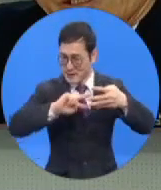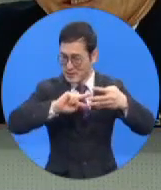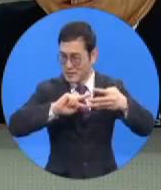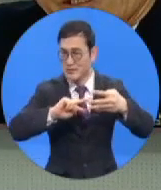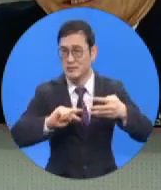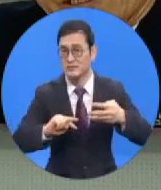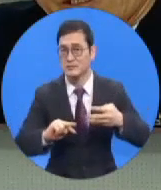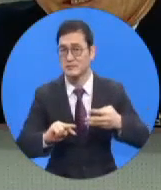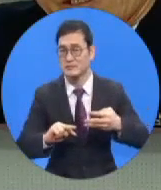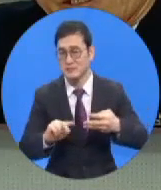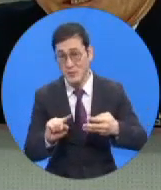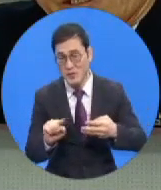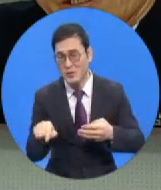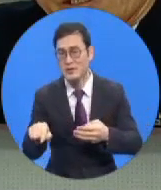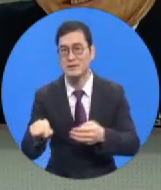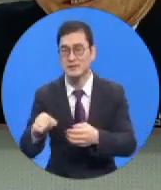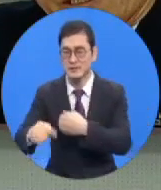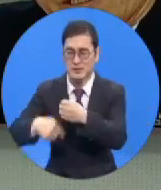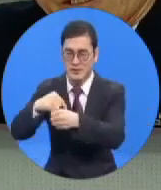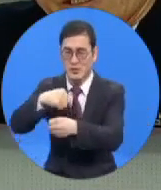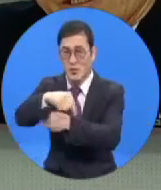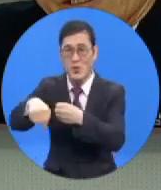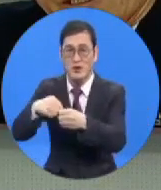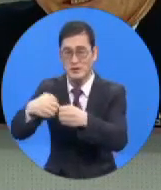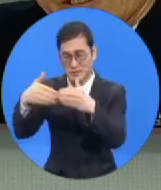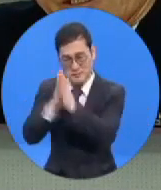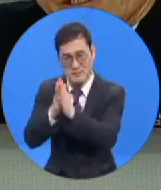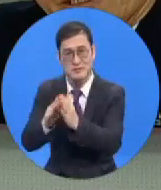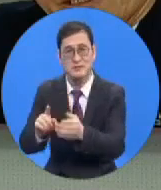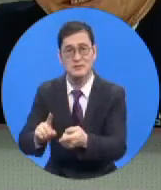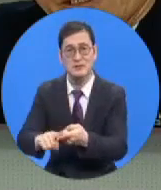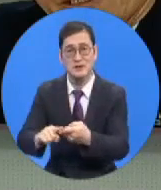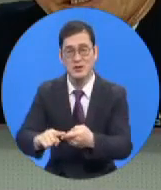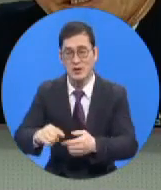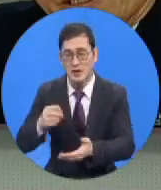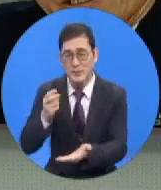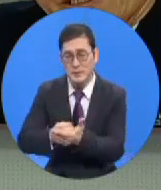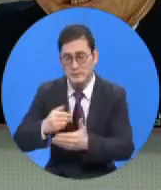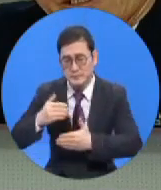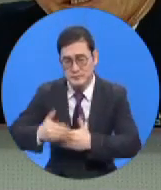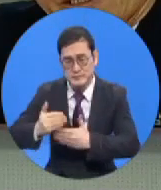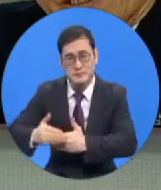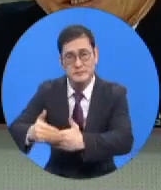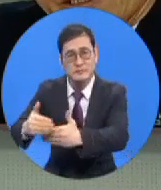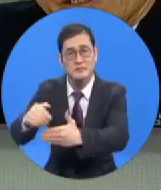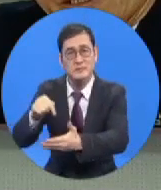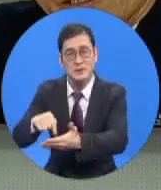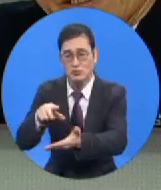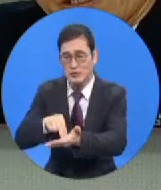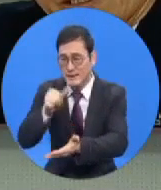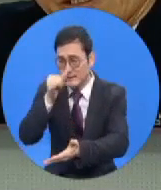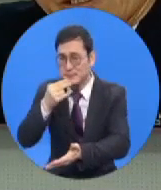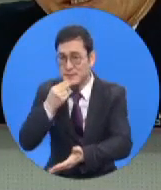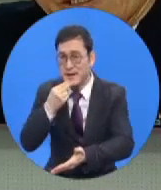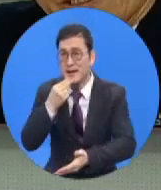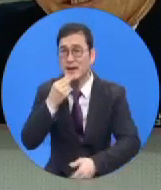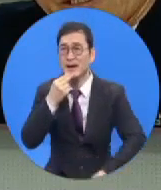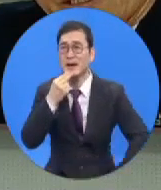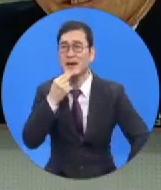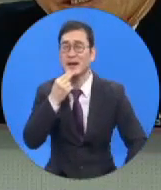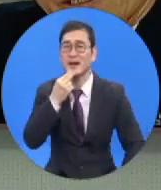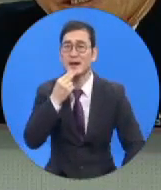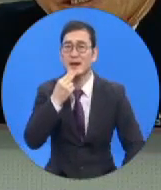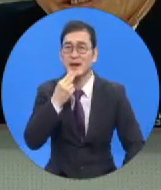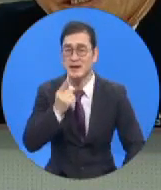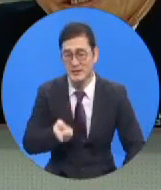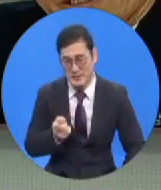감사원이 탈원전 정책의 절차적 적법성에 문제가 없는지 새롭게 감사에 착수했다. 이렇게